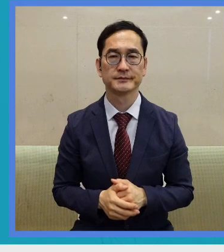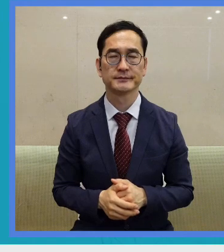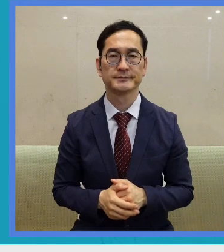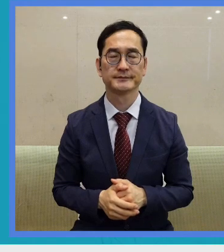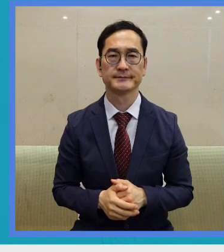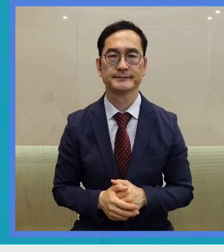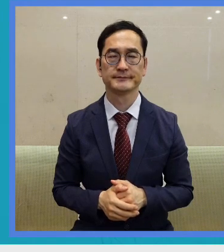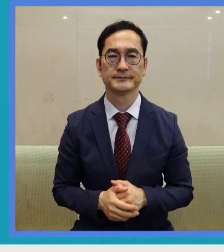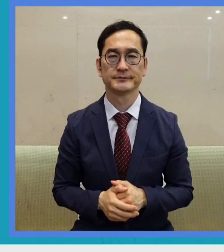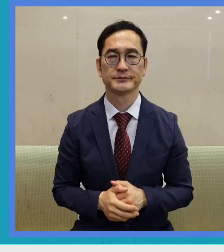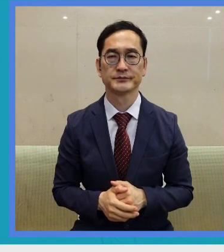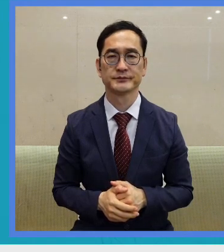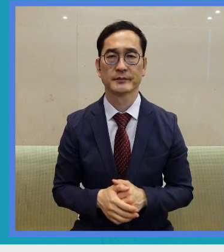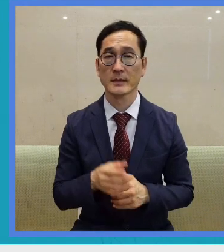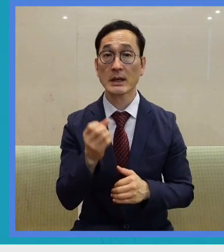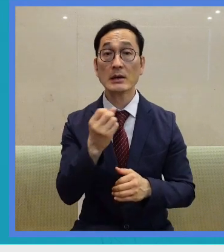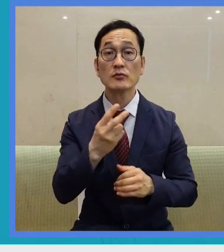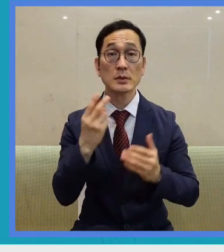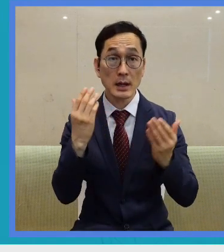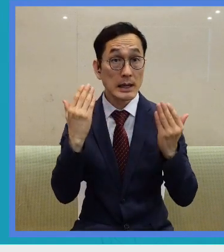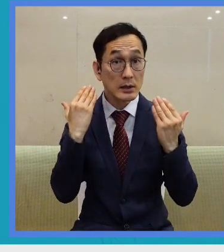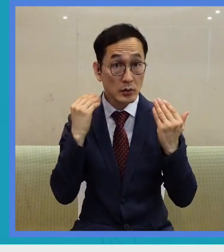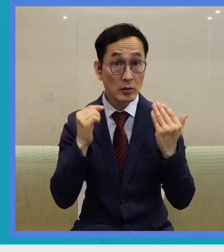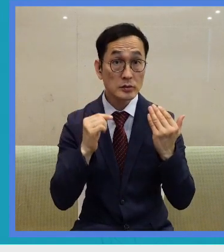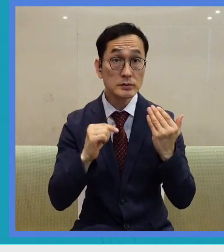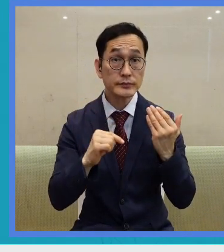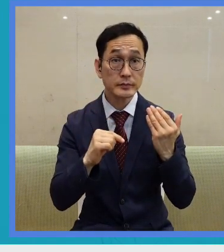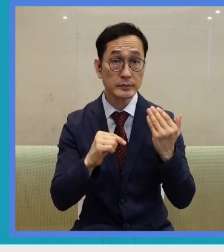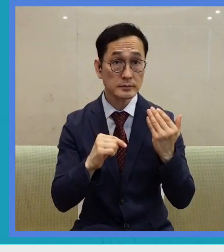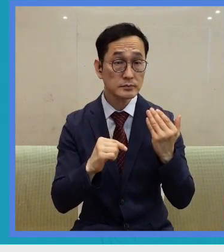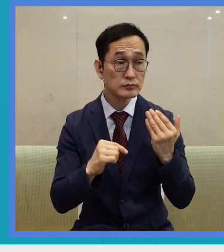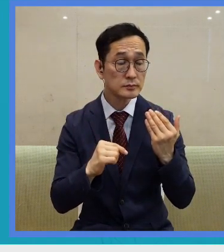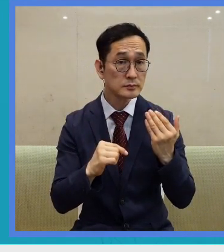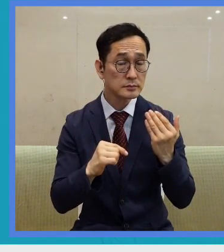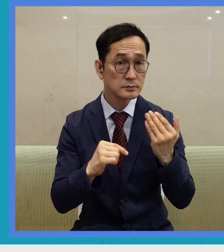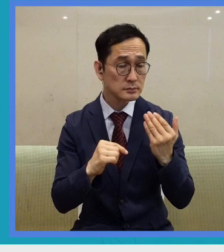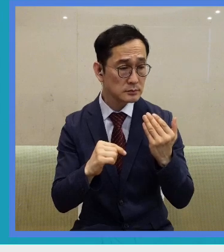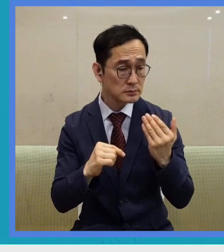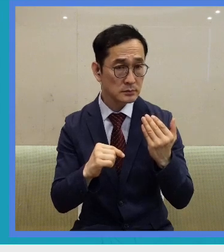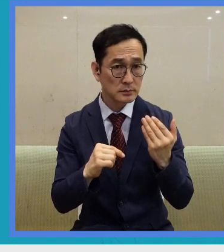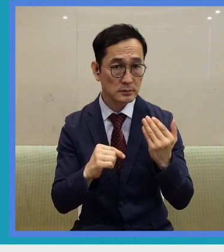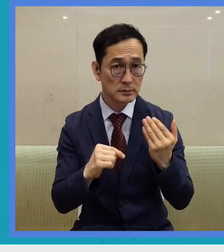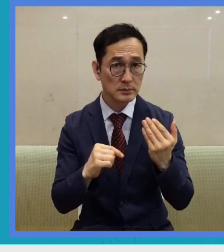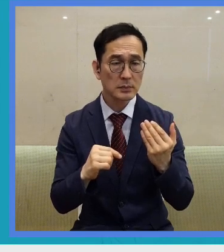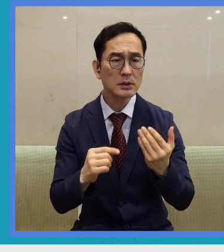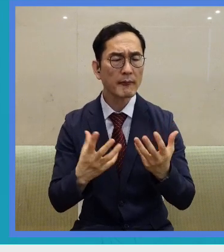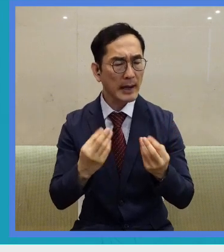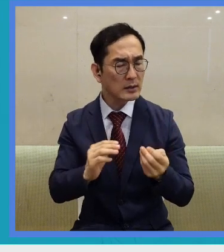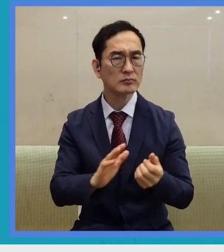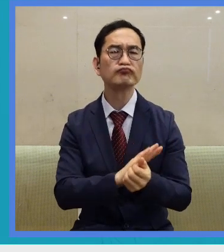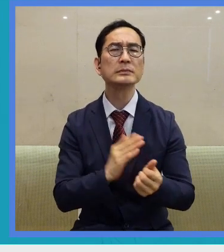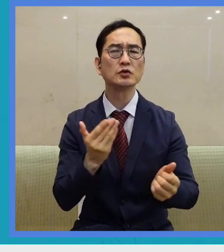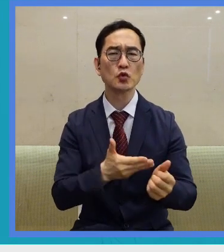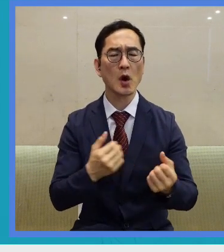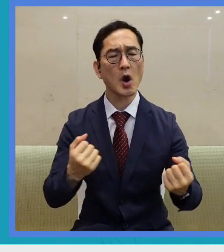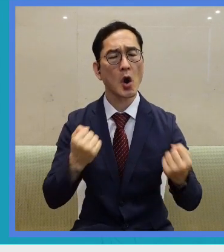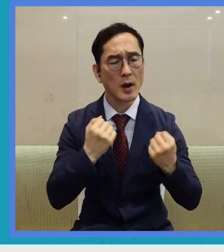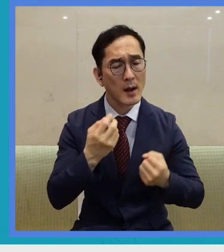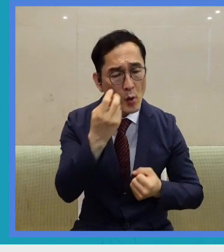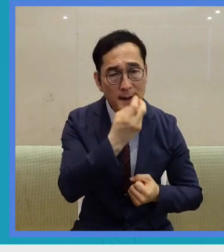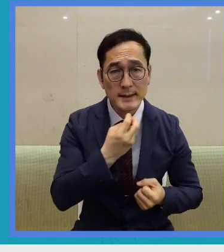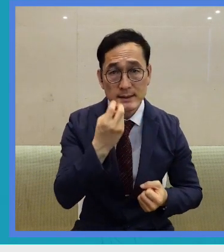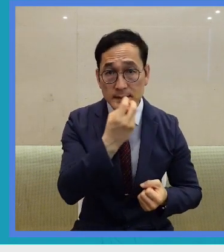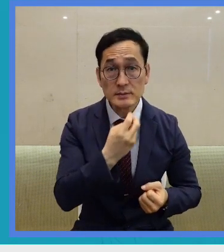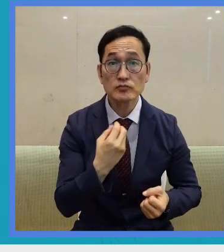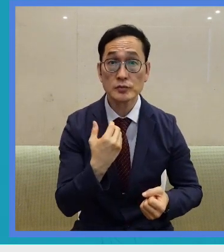또한 이제 학교라고 하는 것은 사실은 굉장히 많은 것을 아이들에게 해줍니다. 그 중에 하나가 아이들의 건강을 헬스케어적인